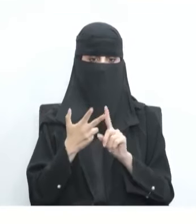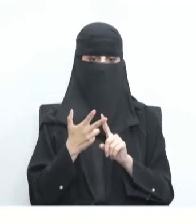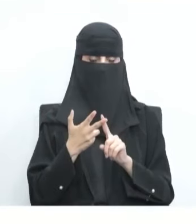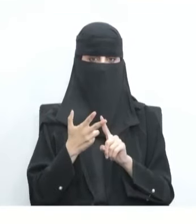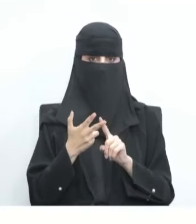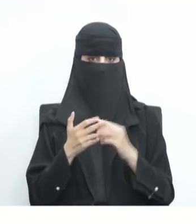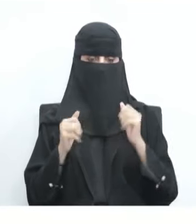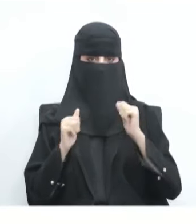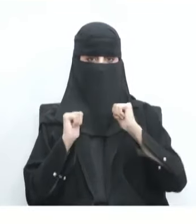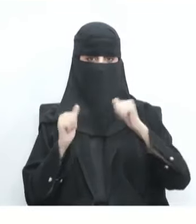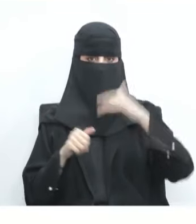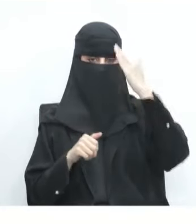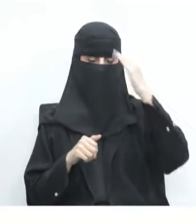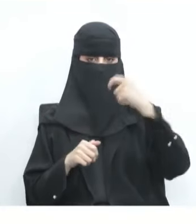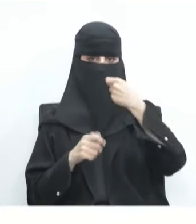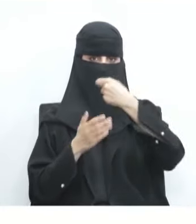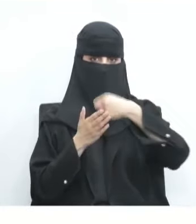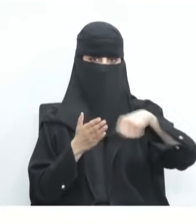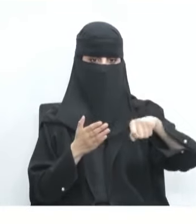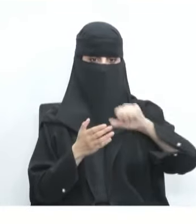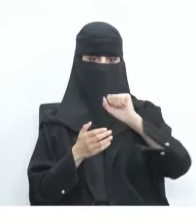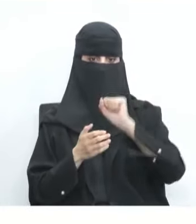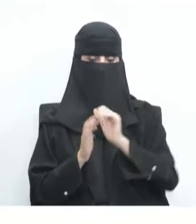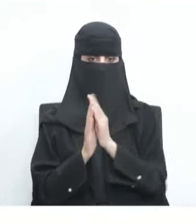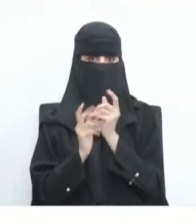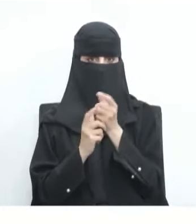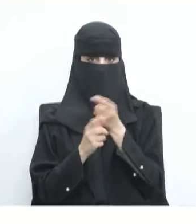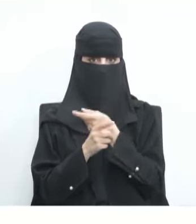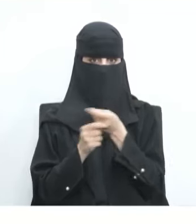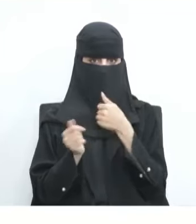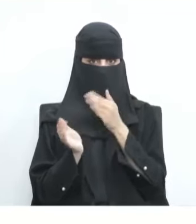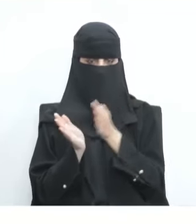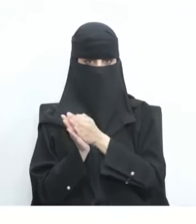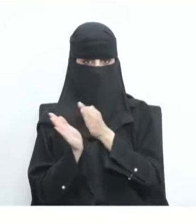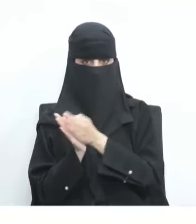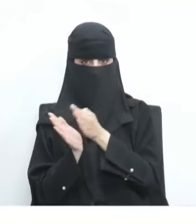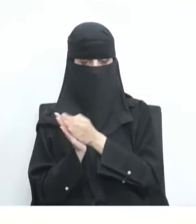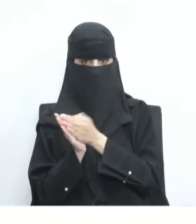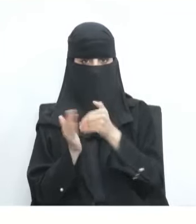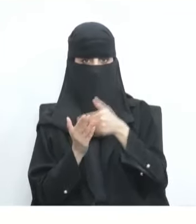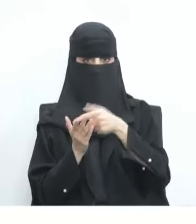تشتري الطالبه الكتب مما توفره من مصروفها